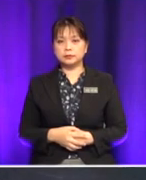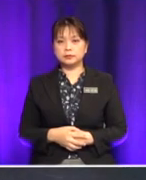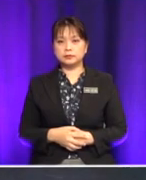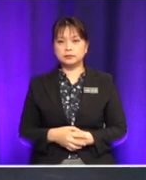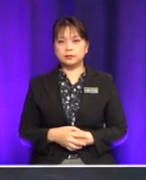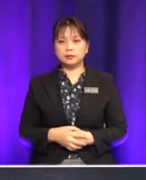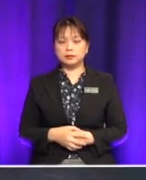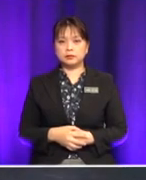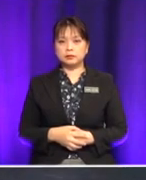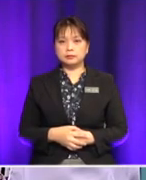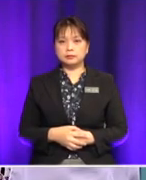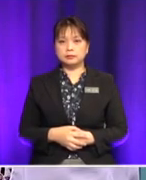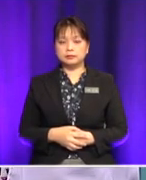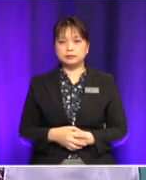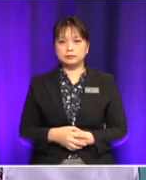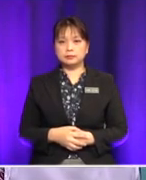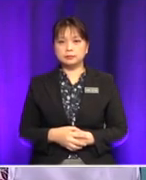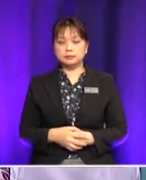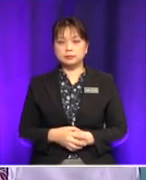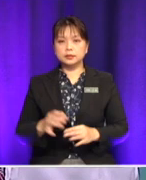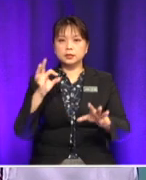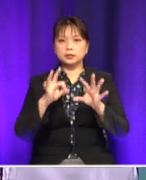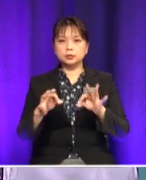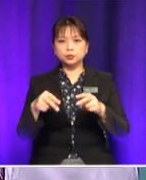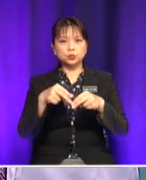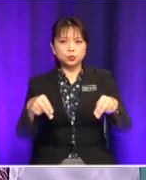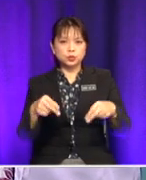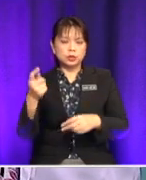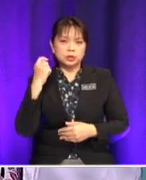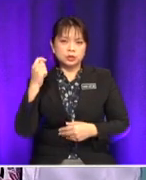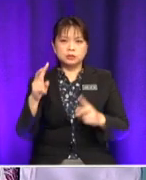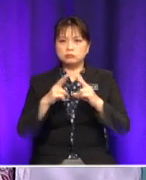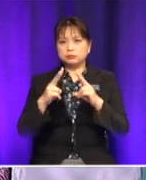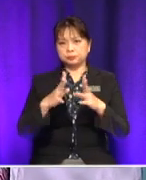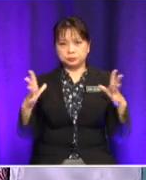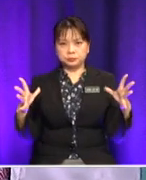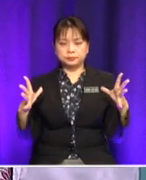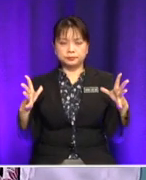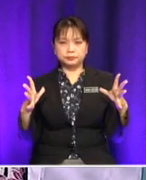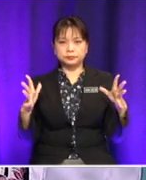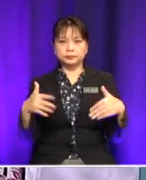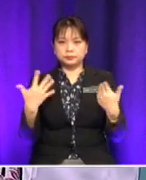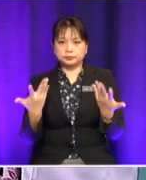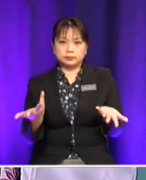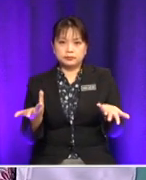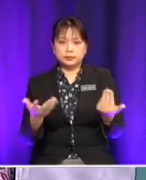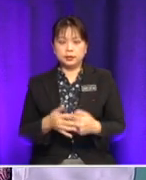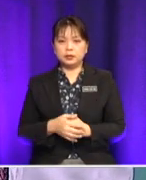aku jadi sekiranya ukuran yang dibuat itu terlalu besar terlalu besar